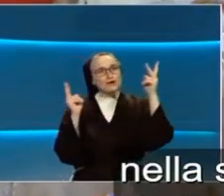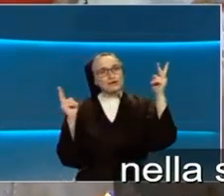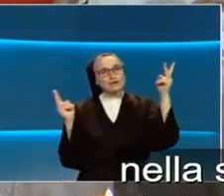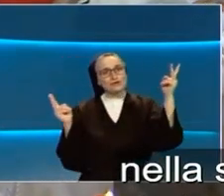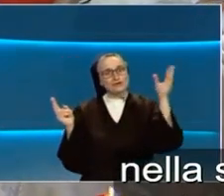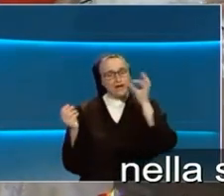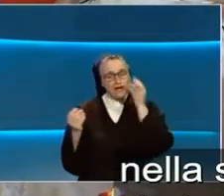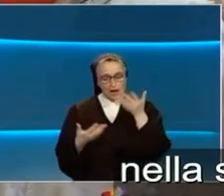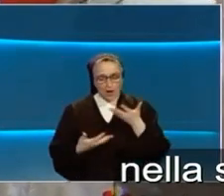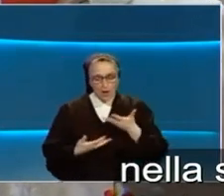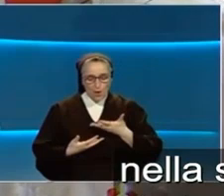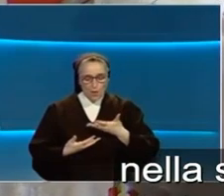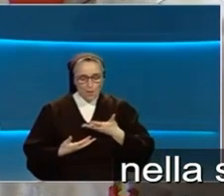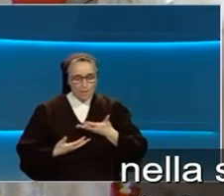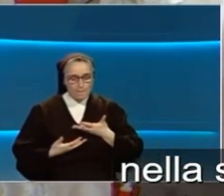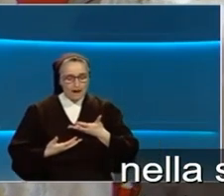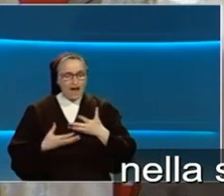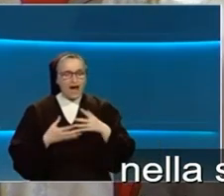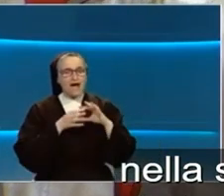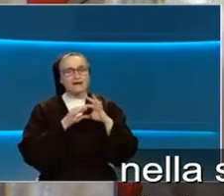humanis divina